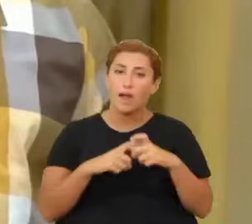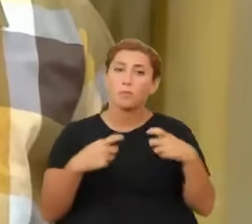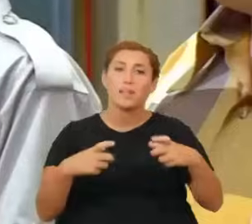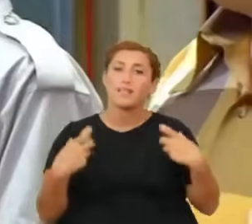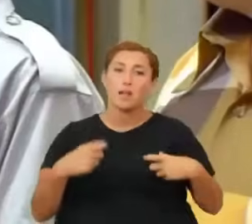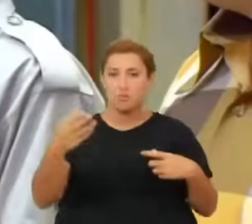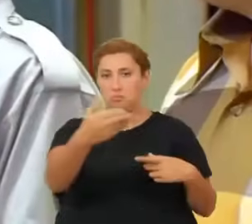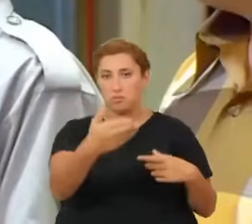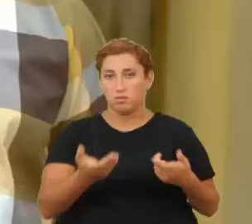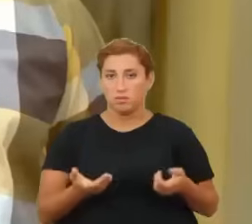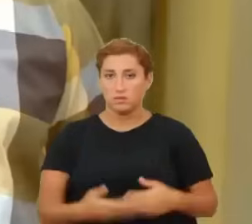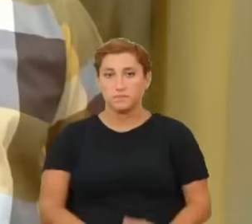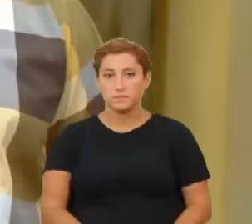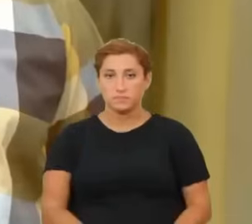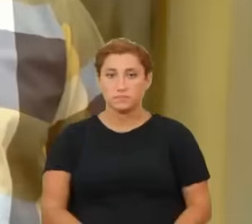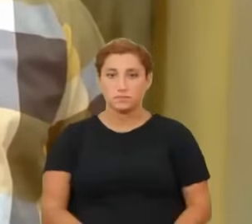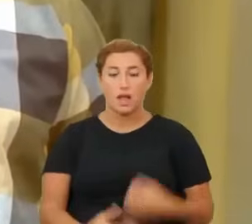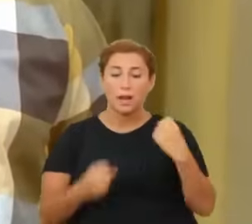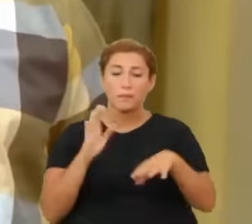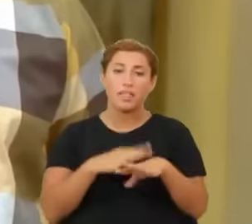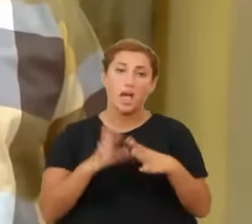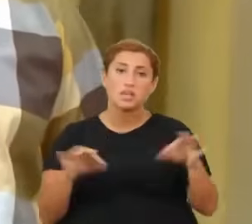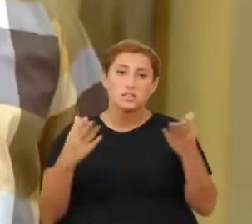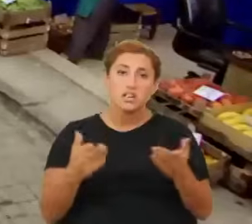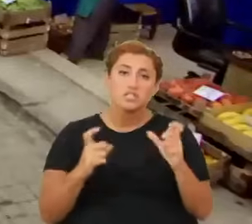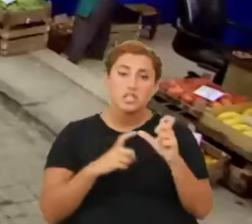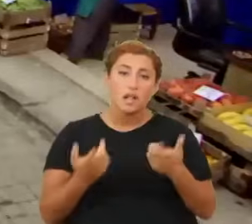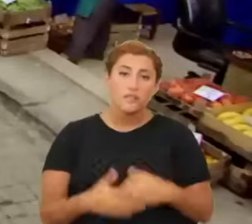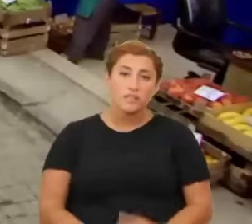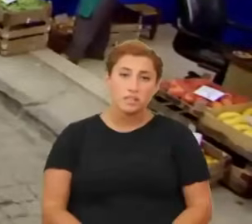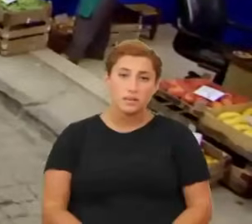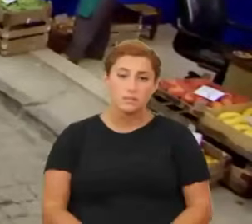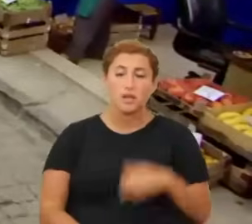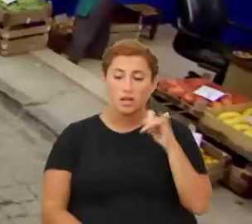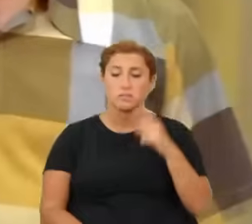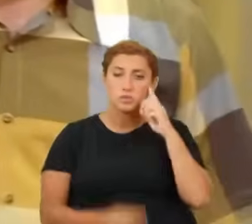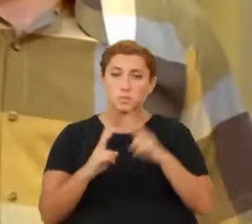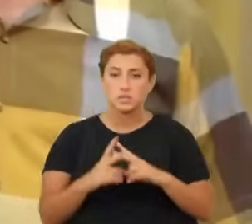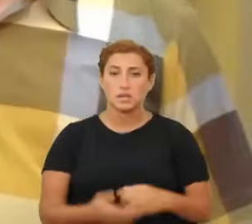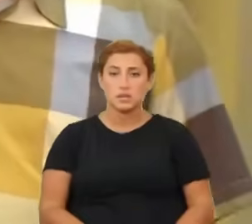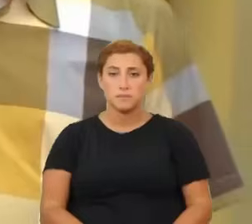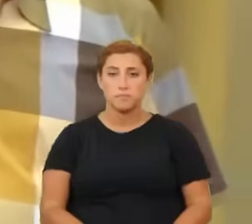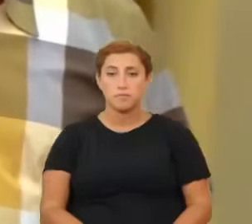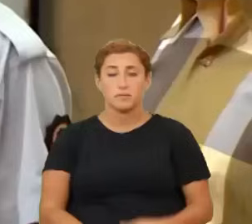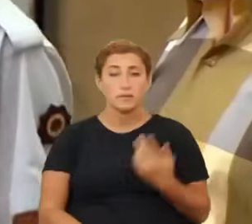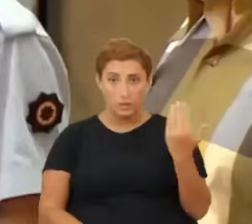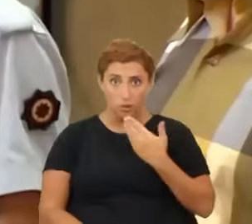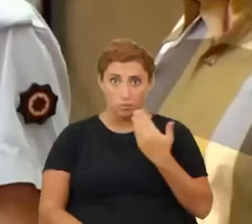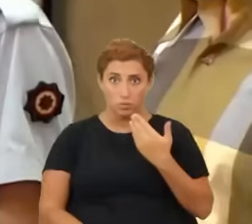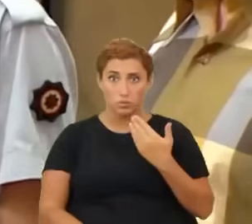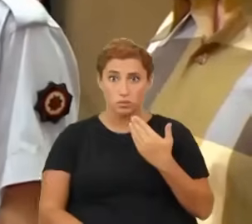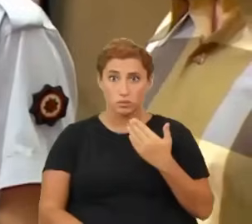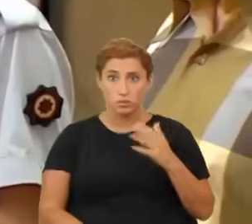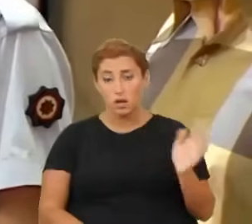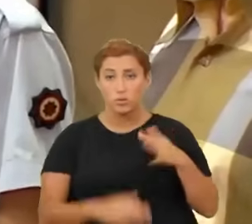Plak nerede? Şurada. Arabayı niye hazırlatacaksın o zaman Selahattin? Haklısınız başkomiserim. Gitmiyor muyuz başkomiserim?